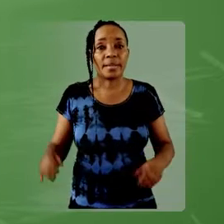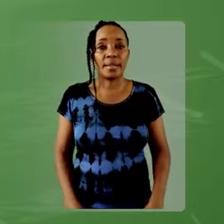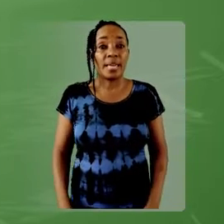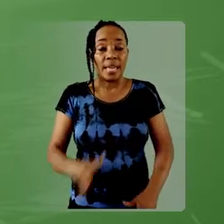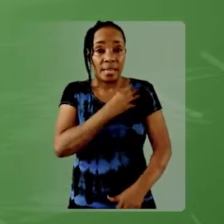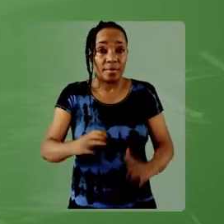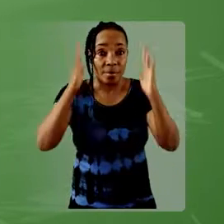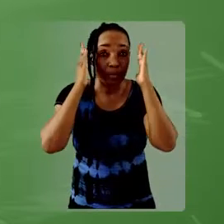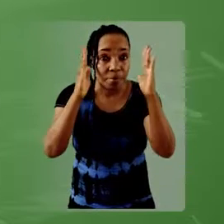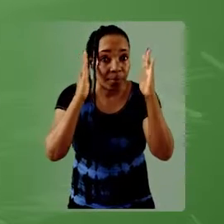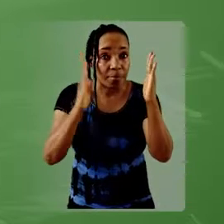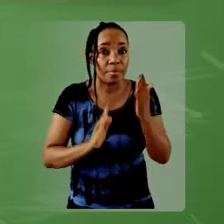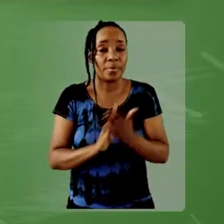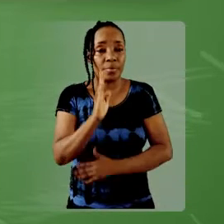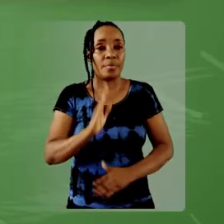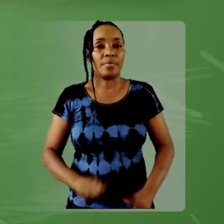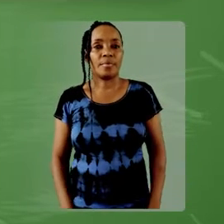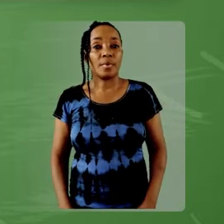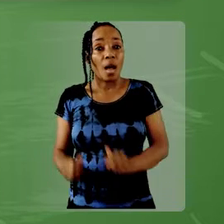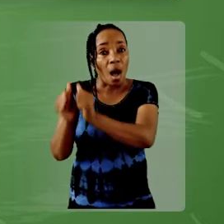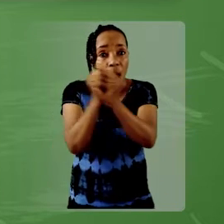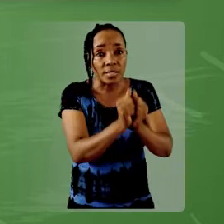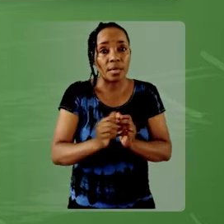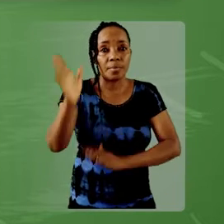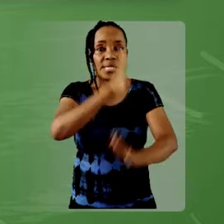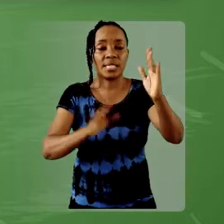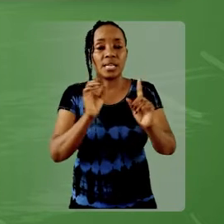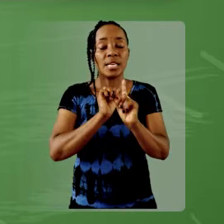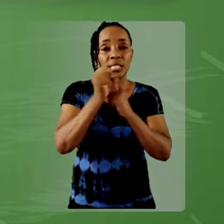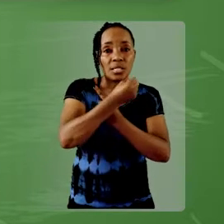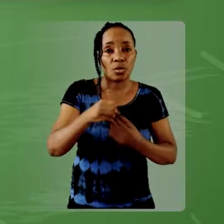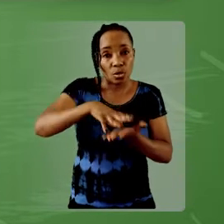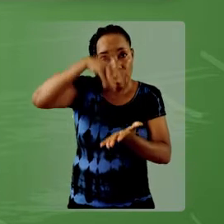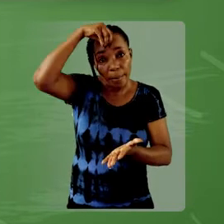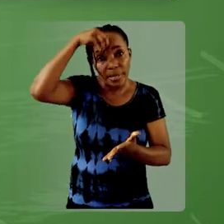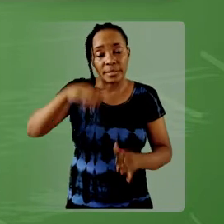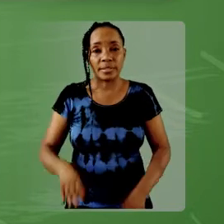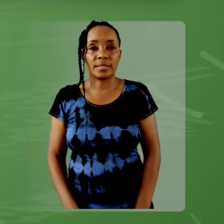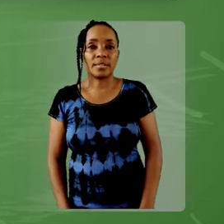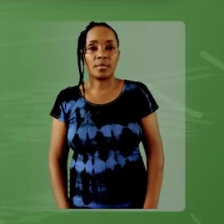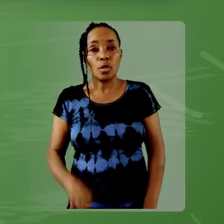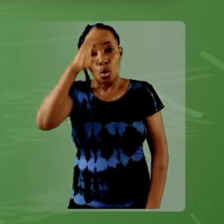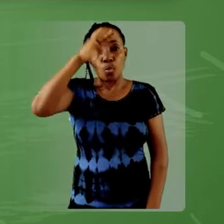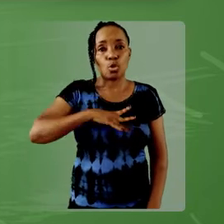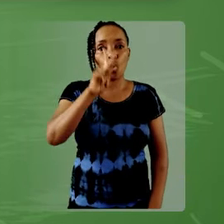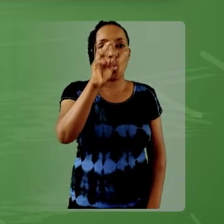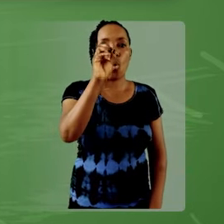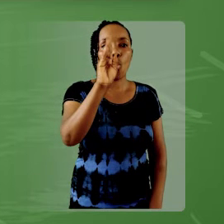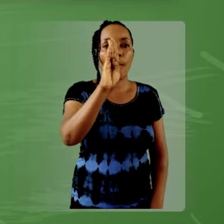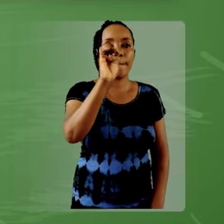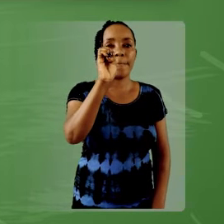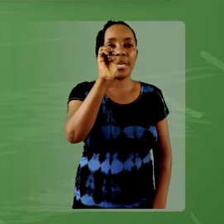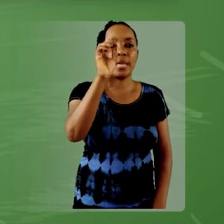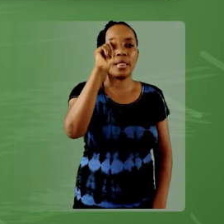d'être très attentif. Découvrons ensemble la situation d'apprentissage. Monsieur Kobena vient de construire